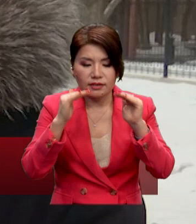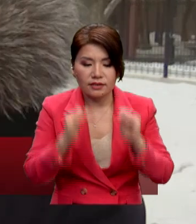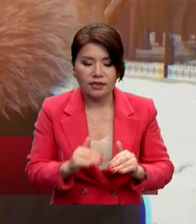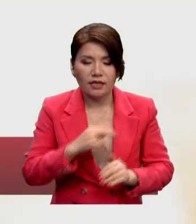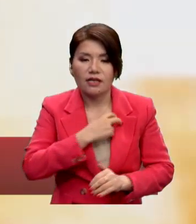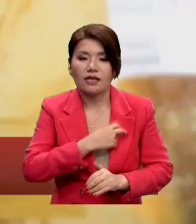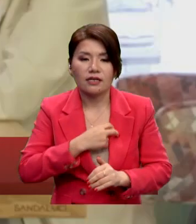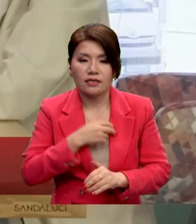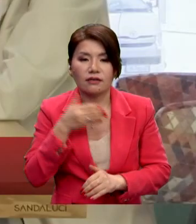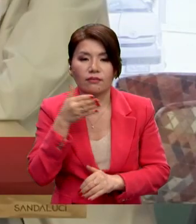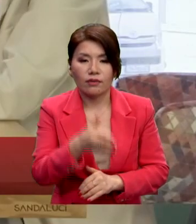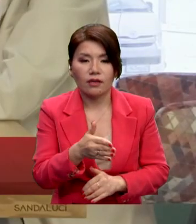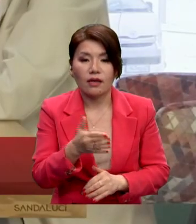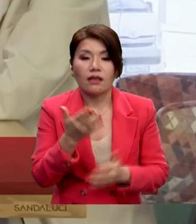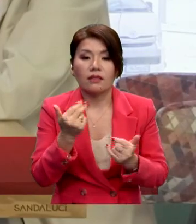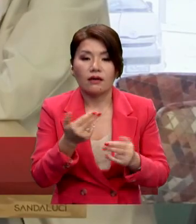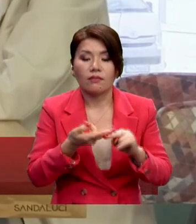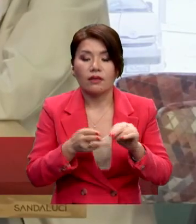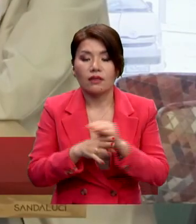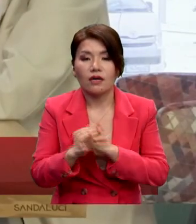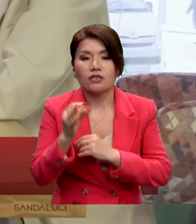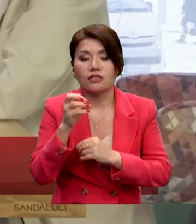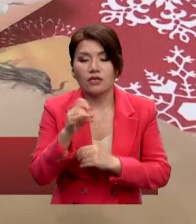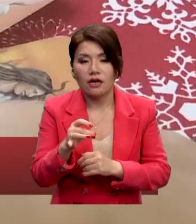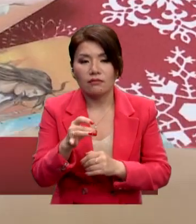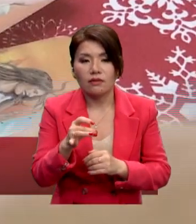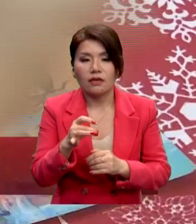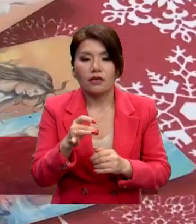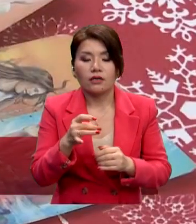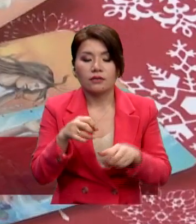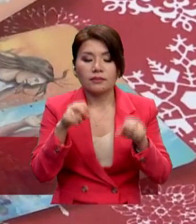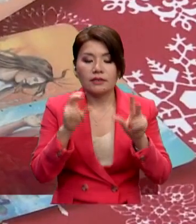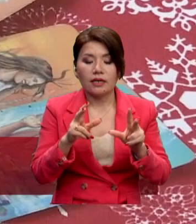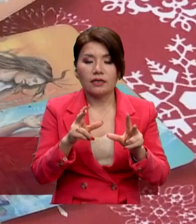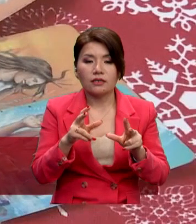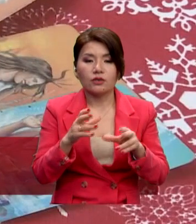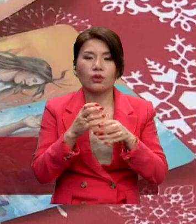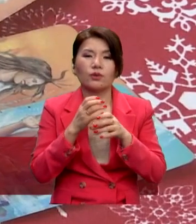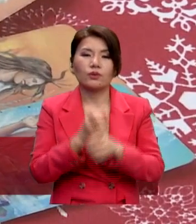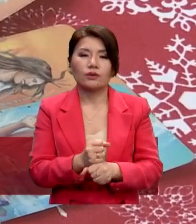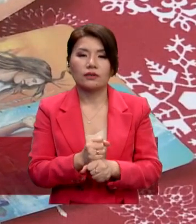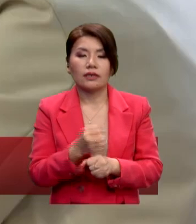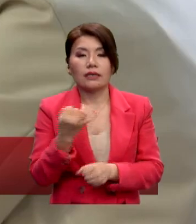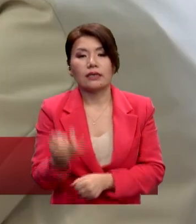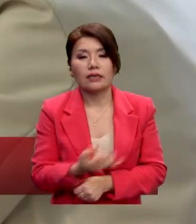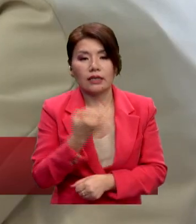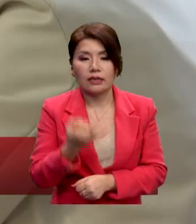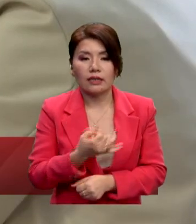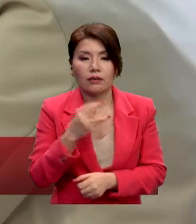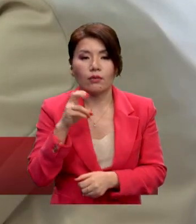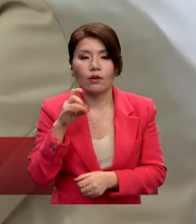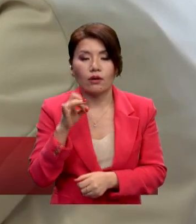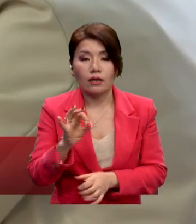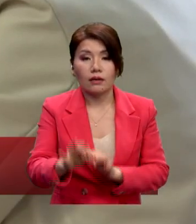риски. Естественно, под предновогодним шармом мы не обошли и специалистов весьма узкого и интересного профиля.